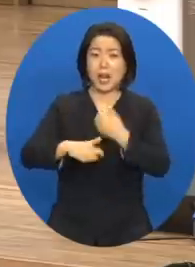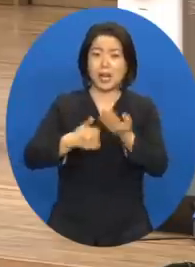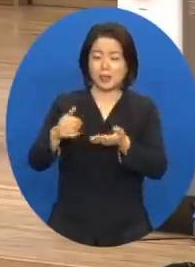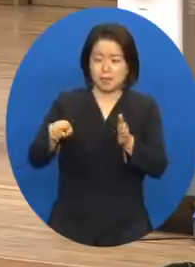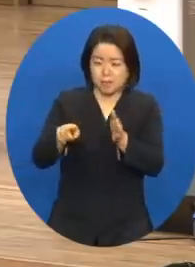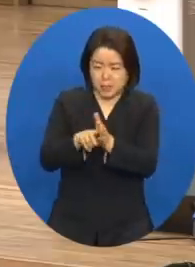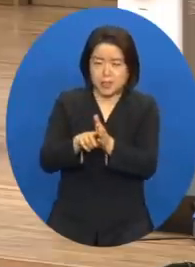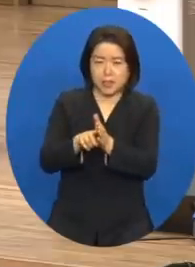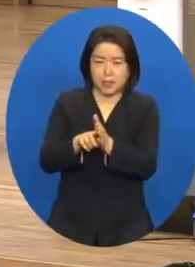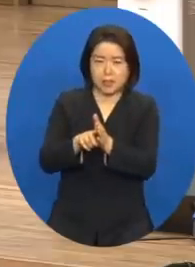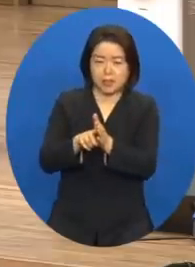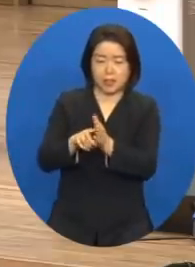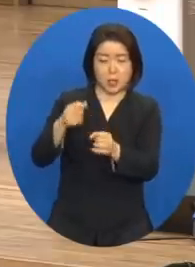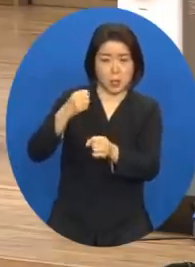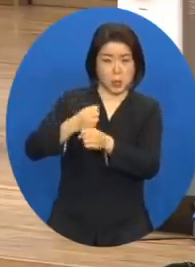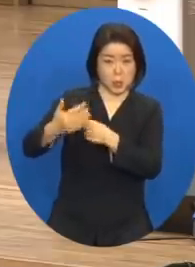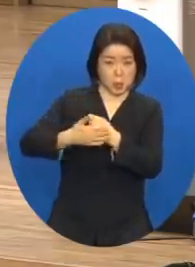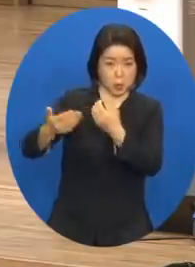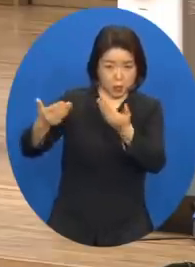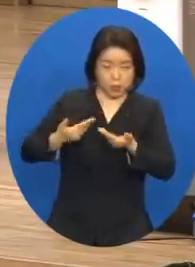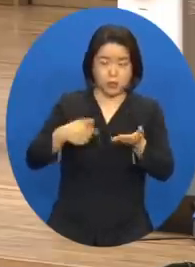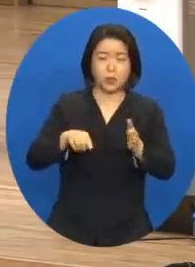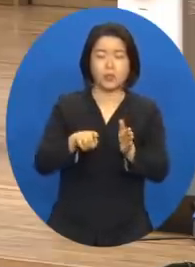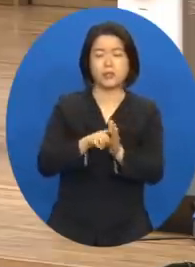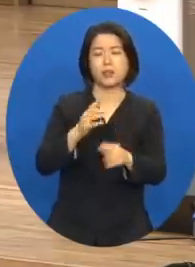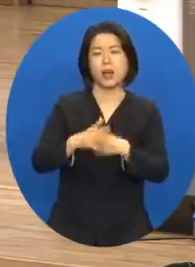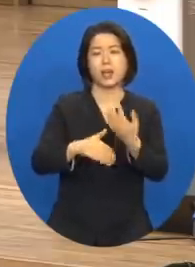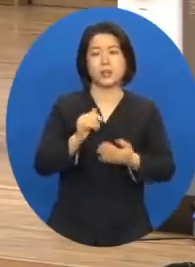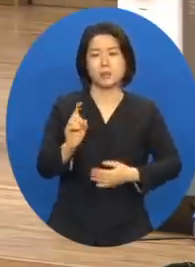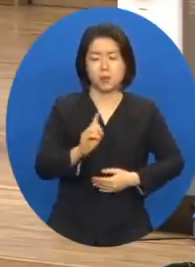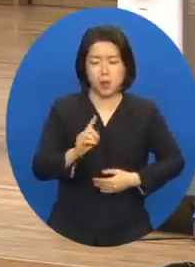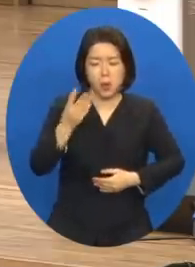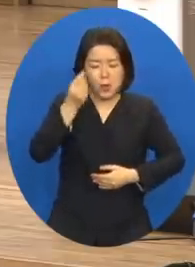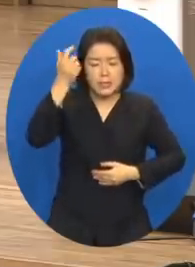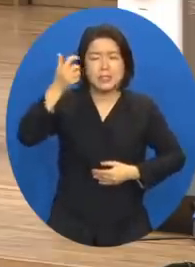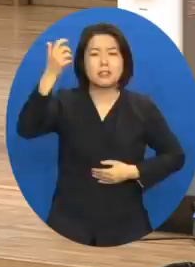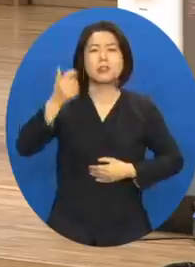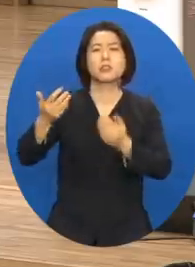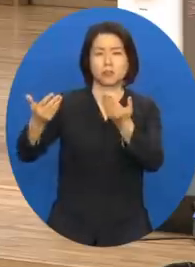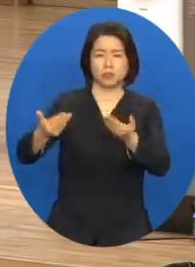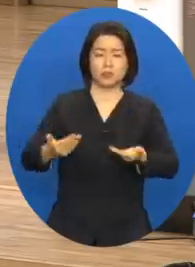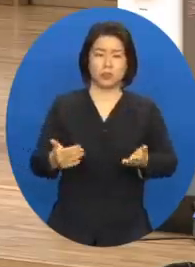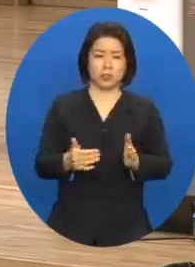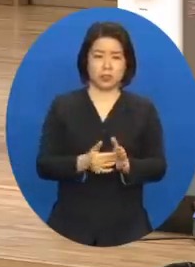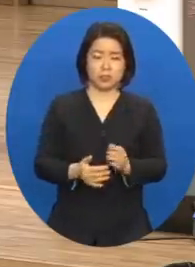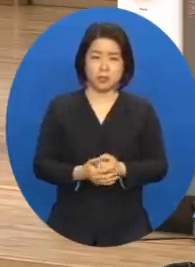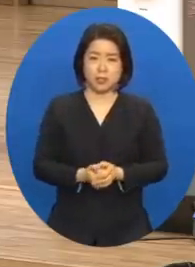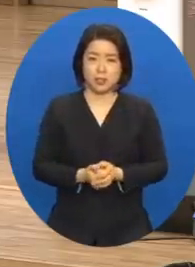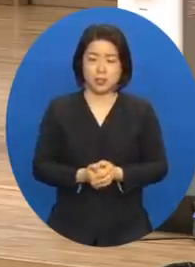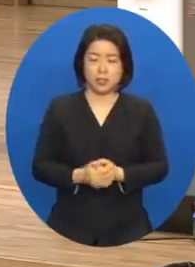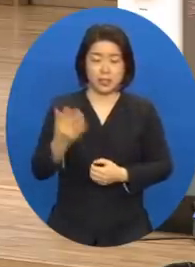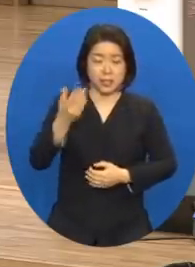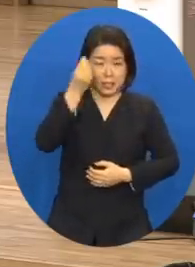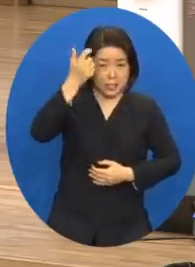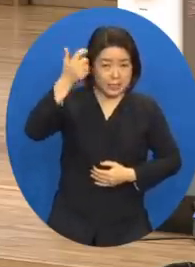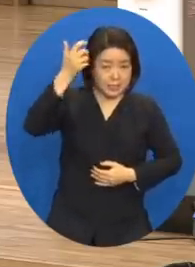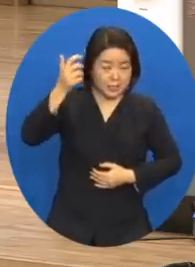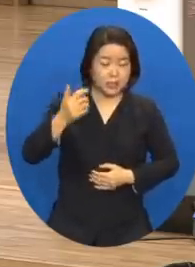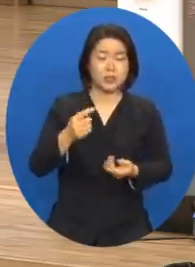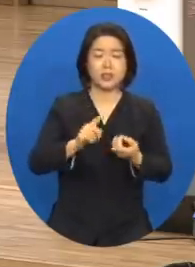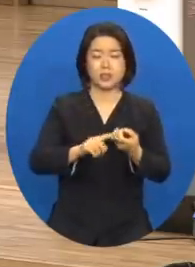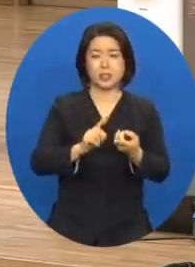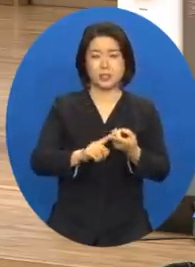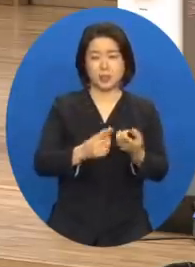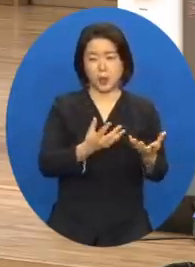하시려고 하나님이 우리에게 성령을 보내주셨습니다. 성령에 대해서 많은